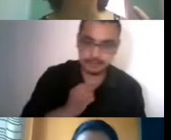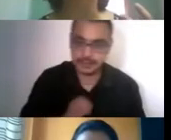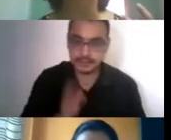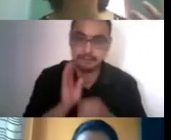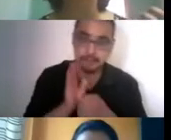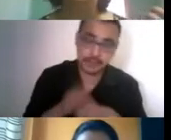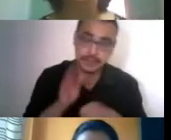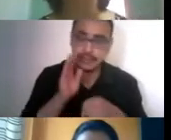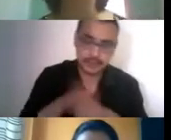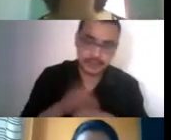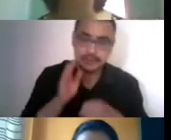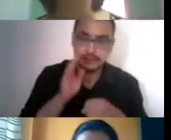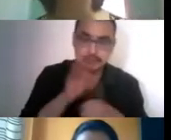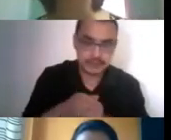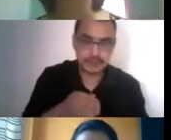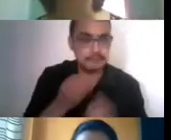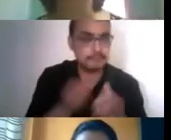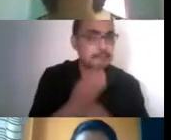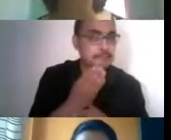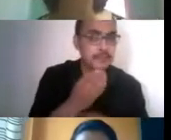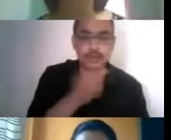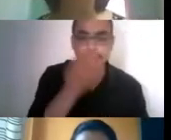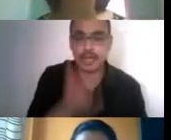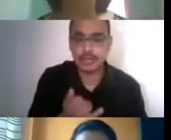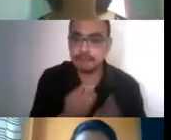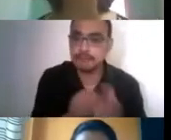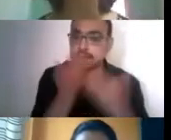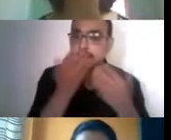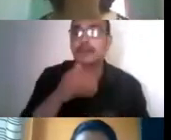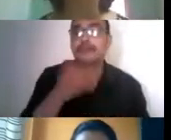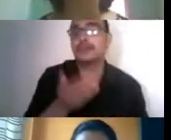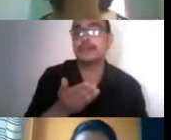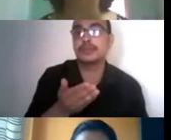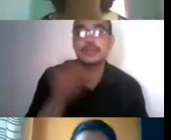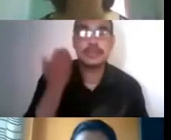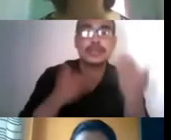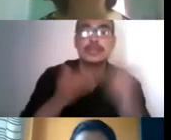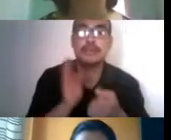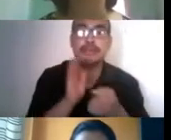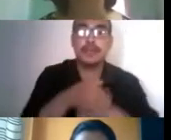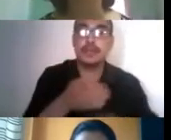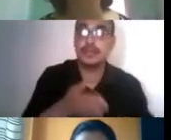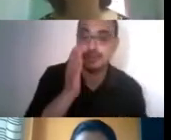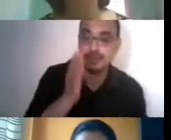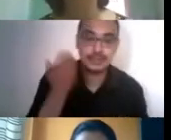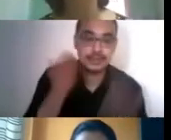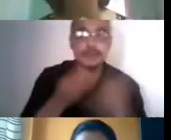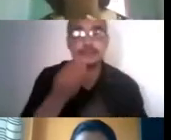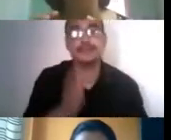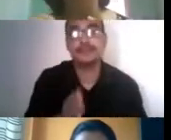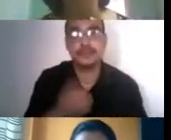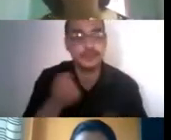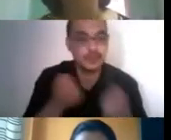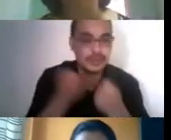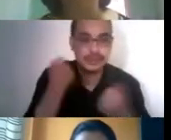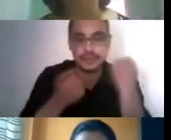स्थिति सिर्जना भएपछि, कुनै कारणले गर्दा तनावको सिर्जना स्थिति भएपछि हिंसा चाहिँ बढ्दै जान्छ, अब हिंसा हुन्छ, त्यहाँनिर कुट्ने पिट्ने होला,